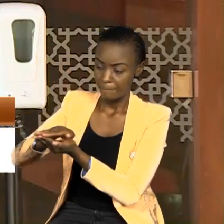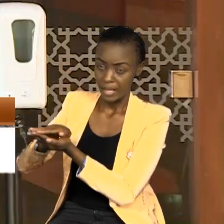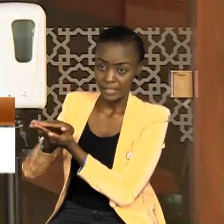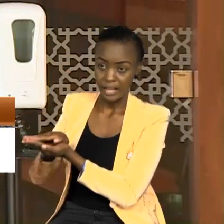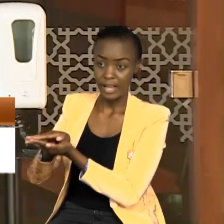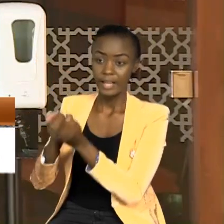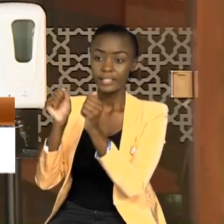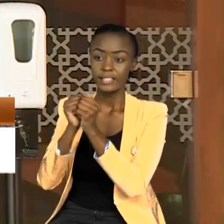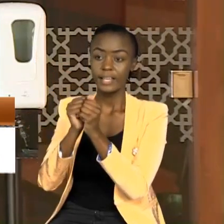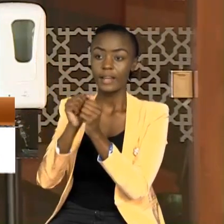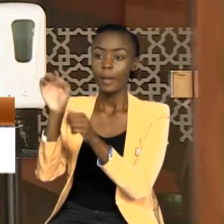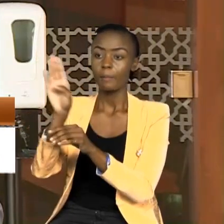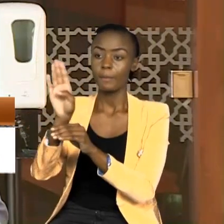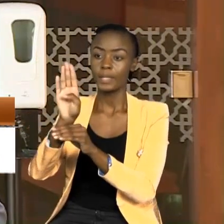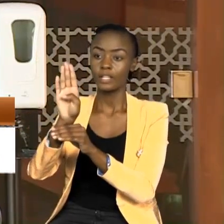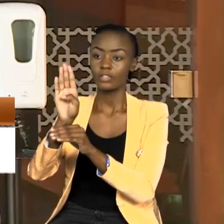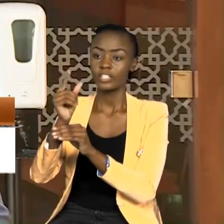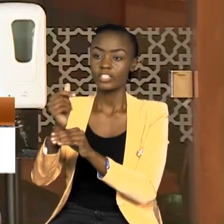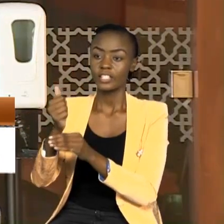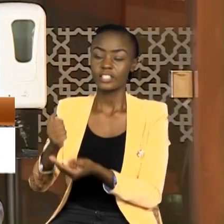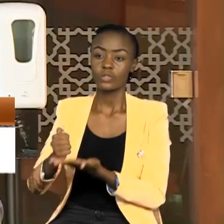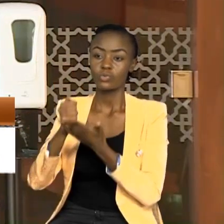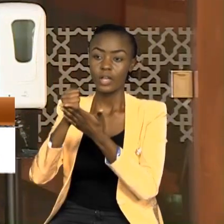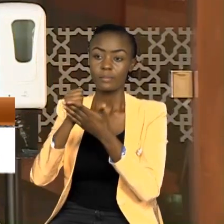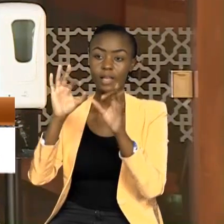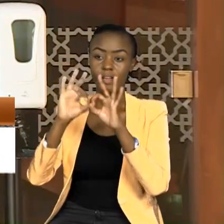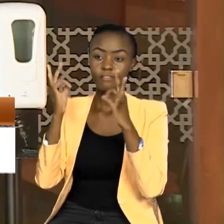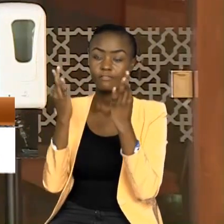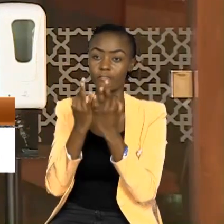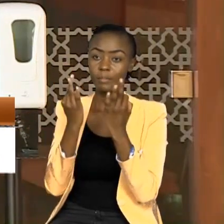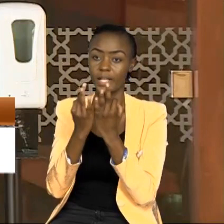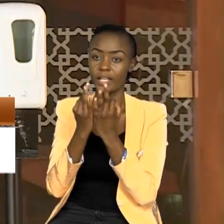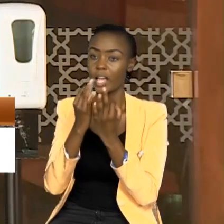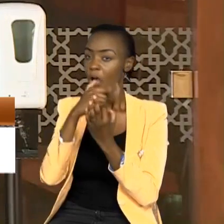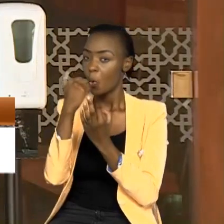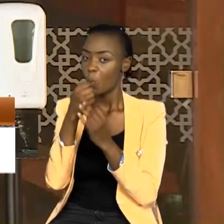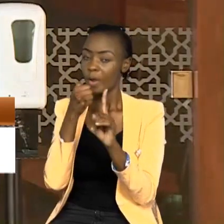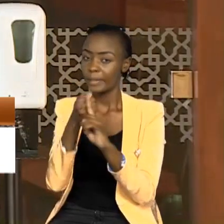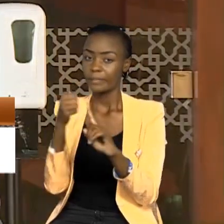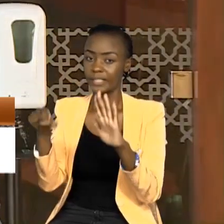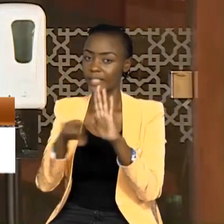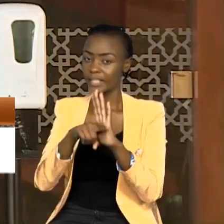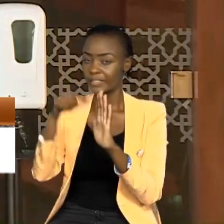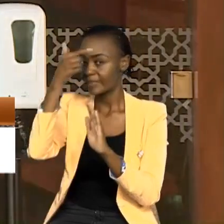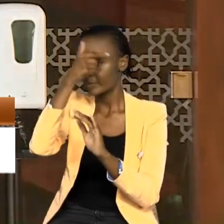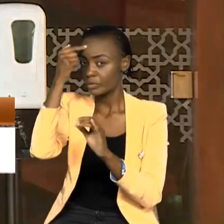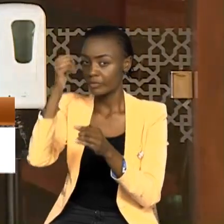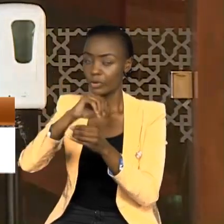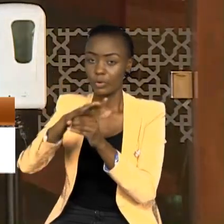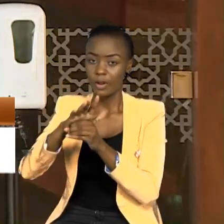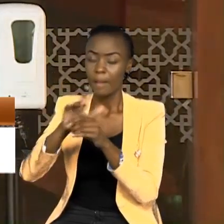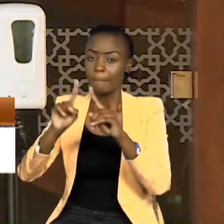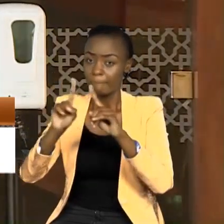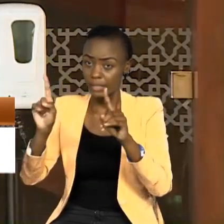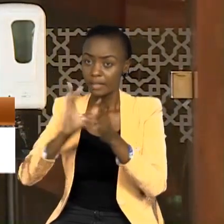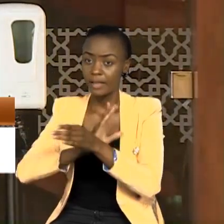10 kwa manufaa ya familia zilizoathirika kifedha kutokana na makali ya janga la corona. Hata hivyo, kulingana na utafiti